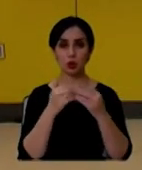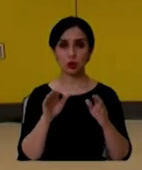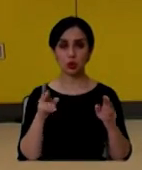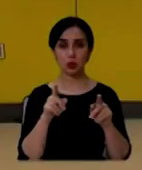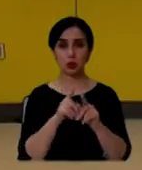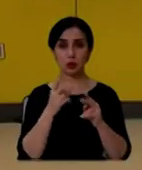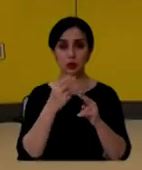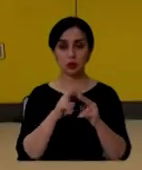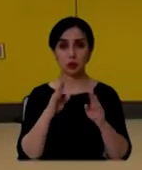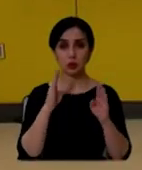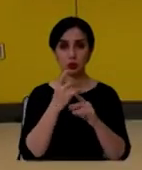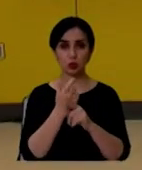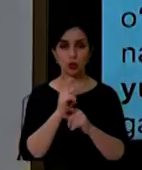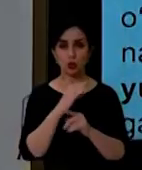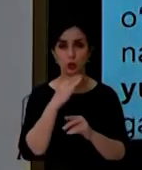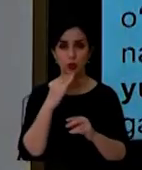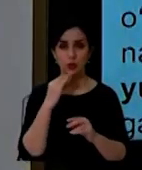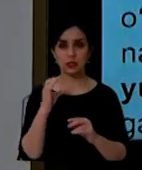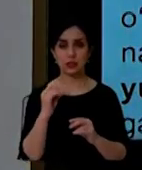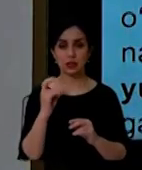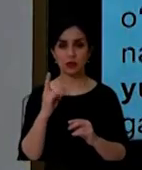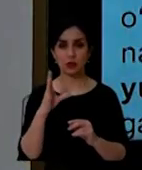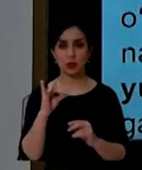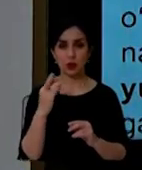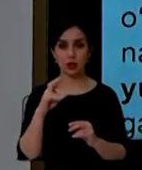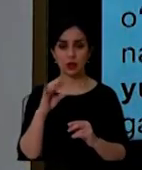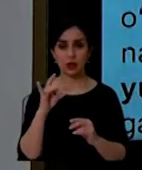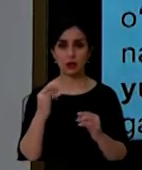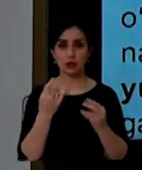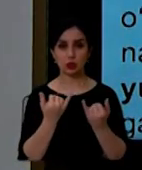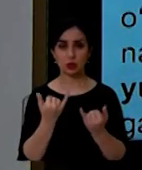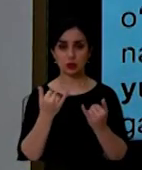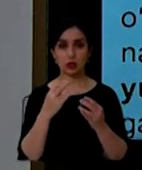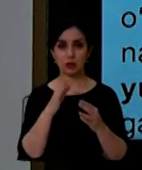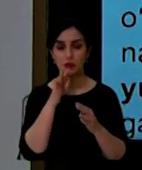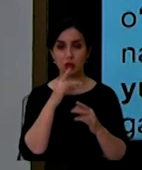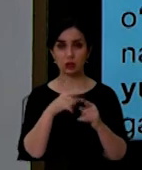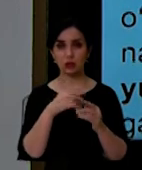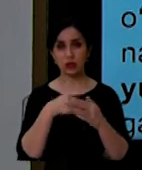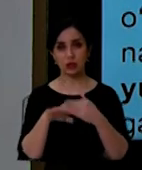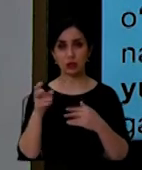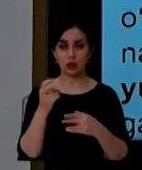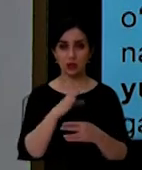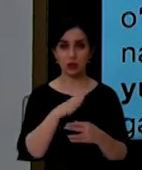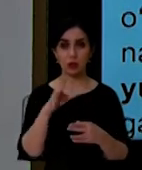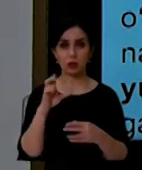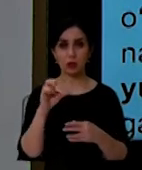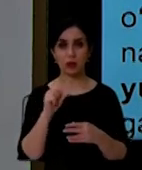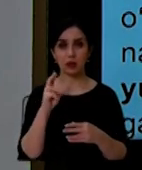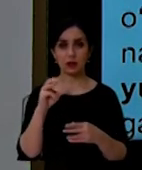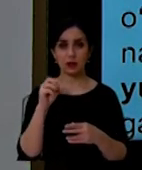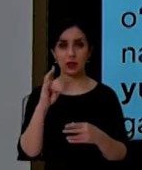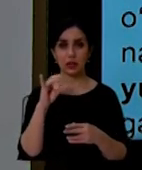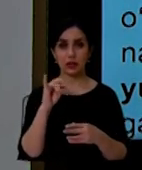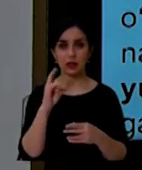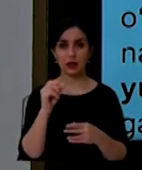kəpəygen. Ulardan, sikvayələr xoazərgi vaqt qəçəxan gətib gələyən. Siz, patan kafandan bu